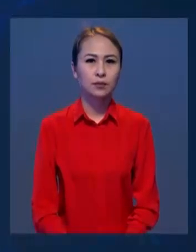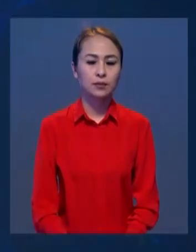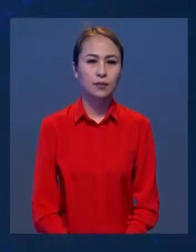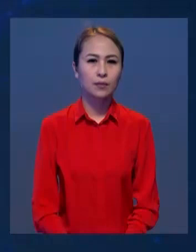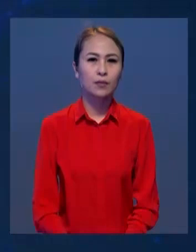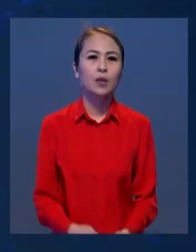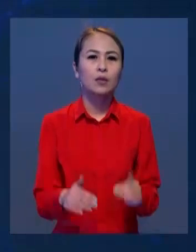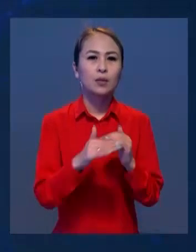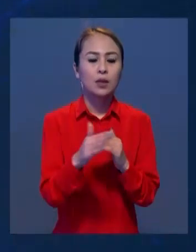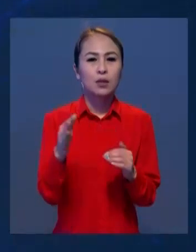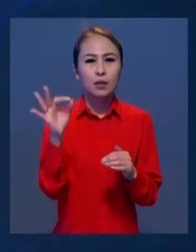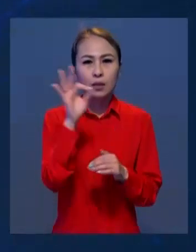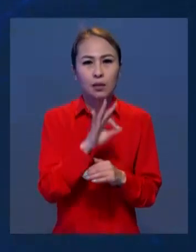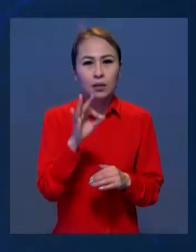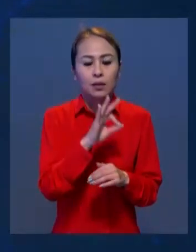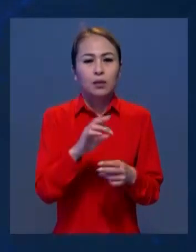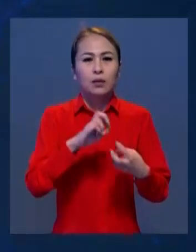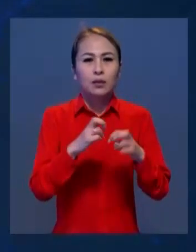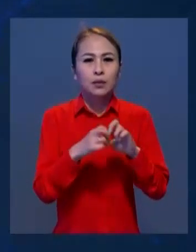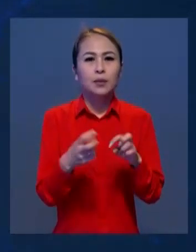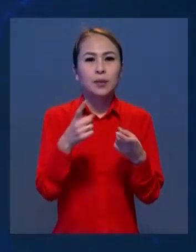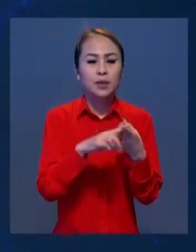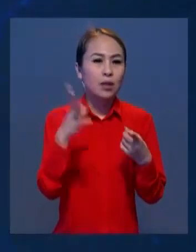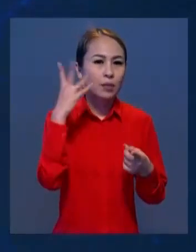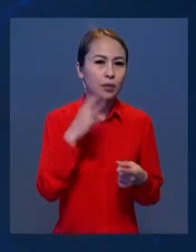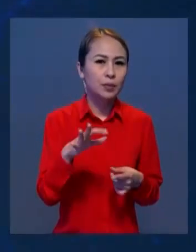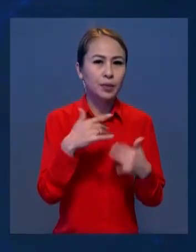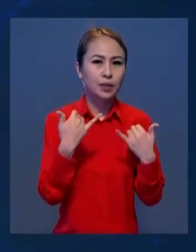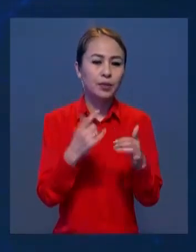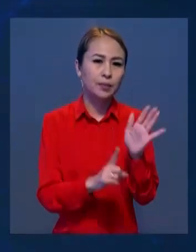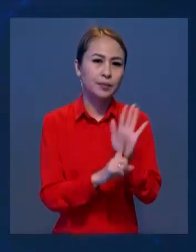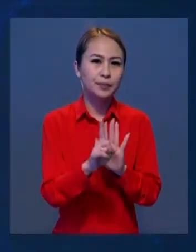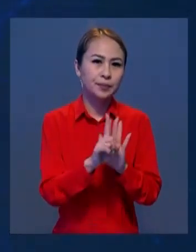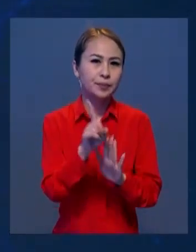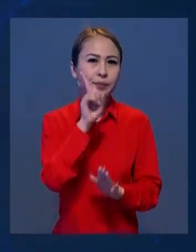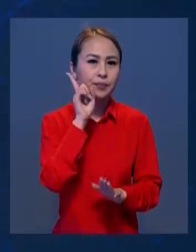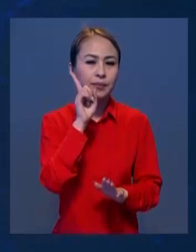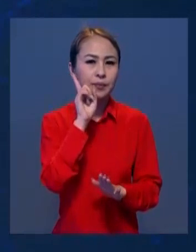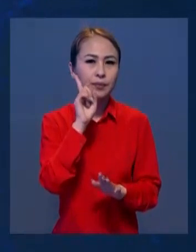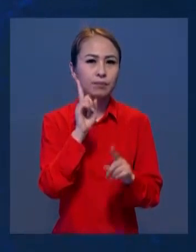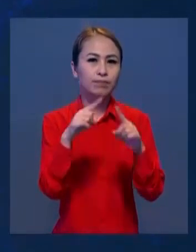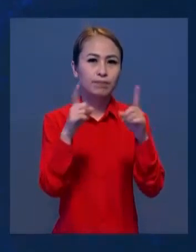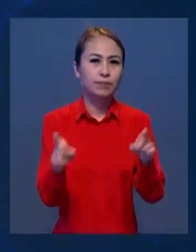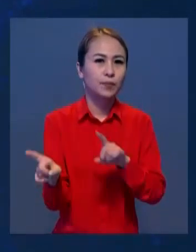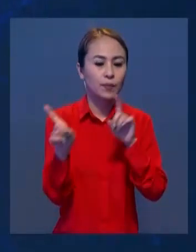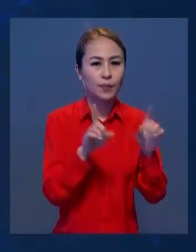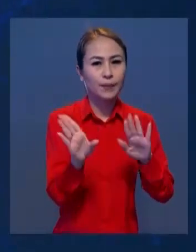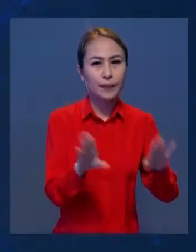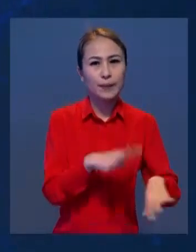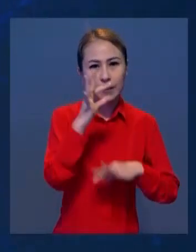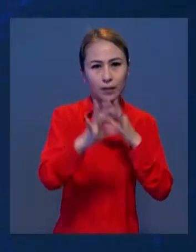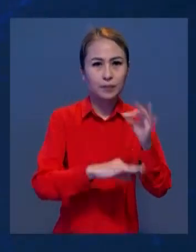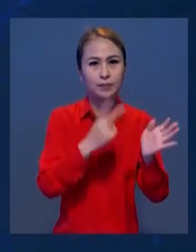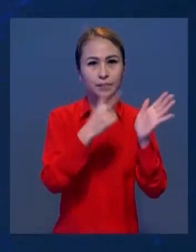Өңірде қалыптасқан эпидемиологиялық жағдайға байланысты Алматы облысы бүгіннен бастап жасыл аймаққа өтті. Соңғы тәулікте мұнда